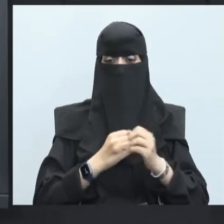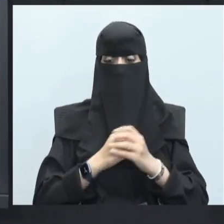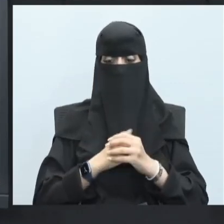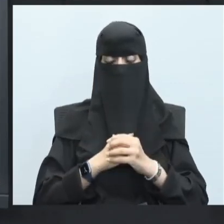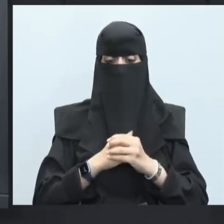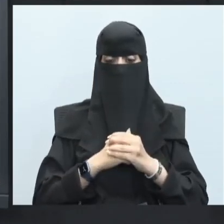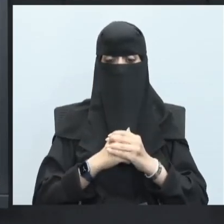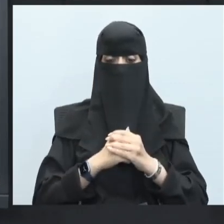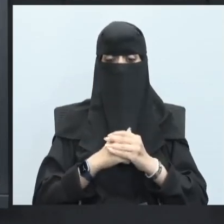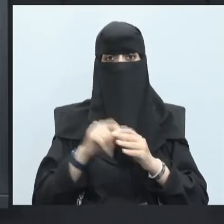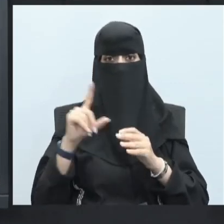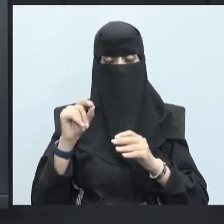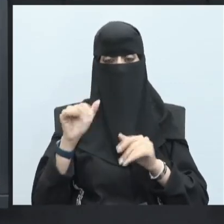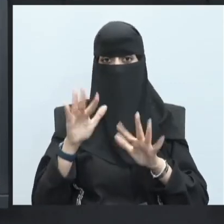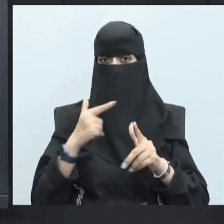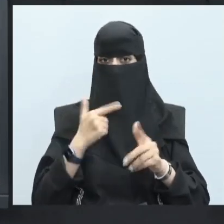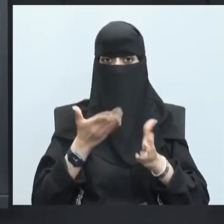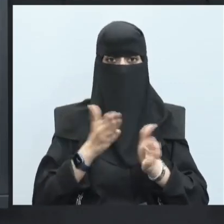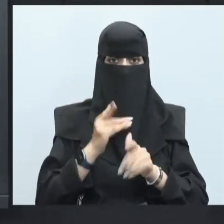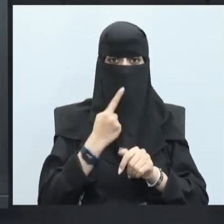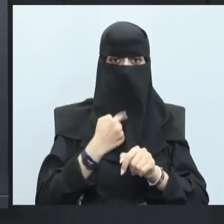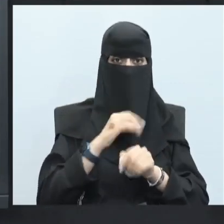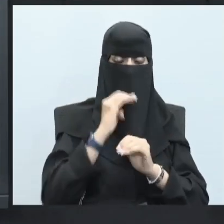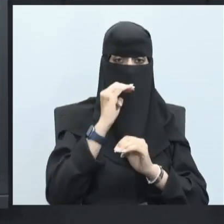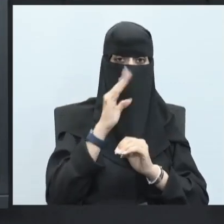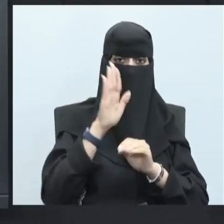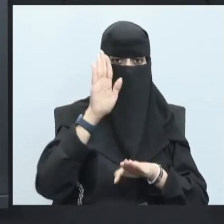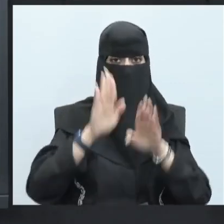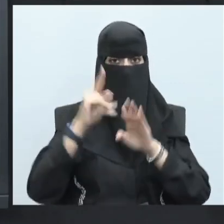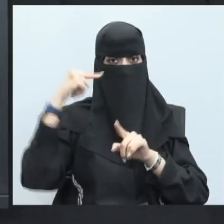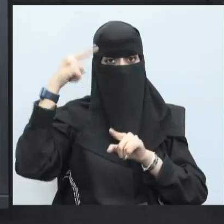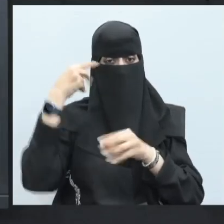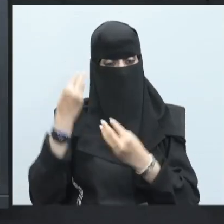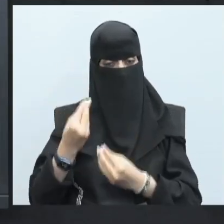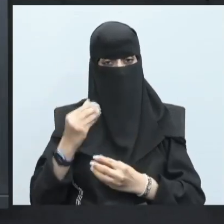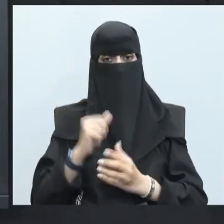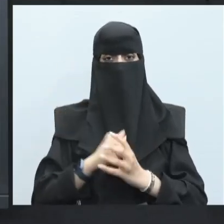نحاول احسنتم من ايضا نفكر